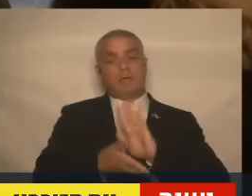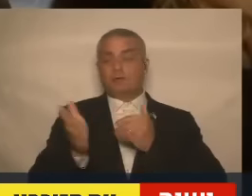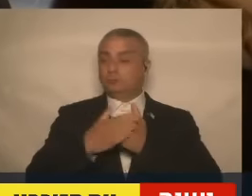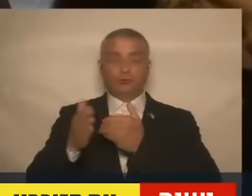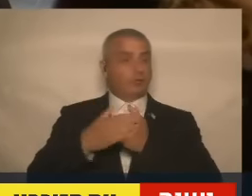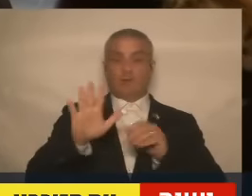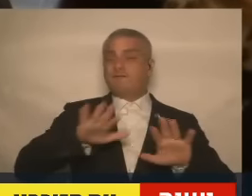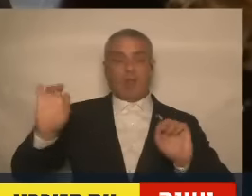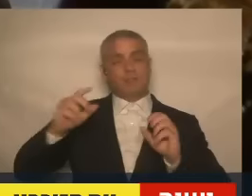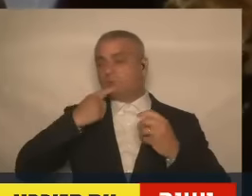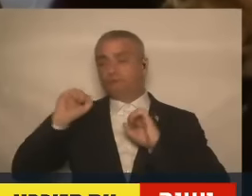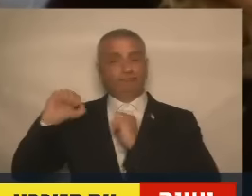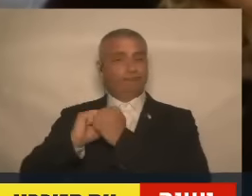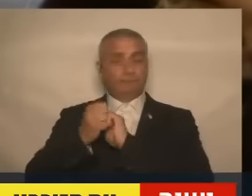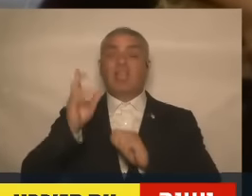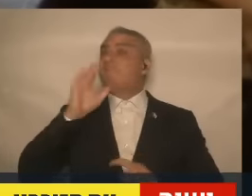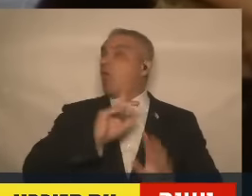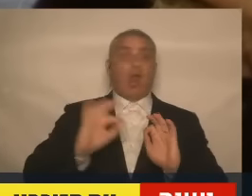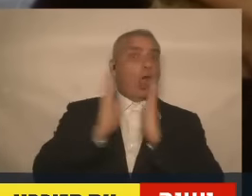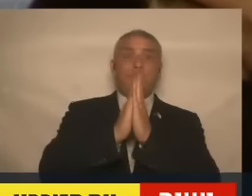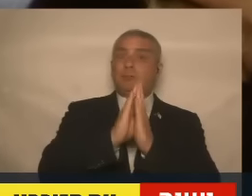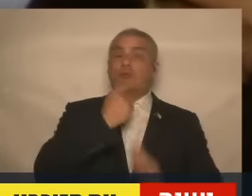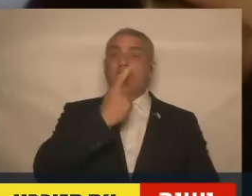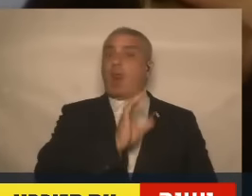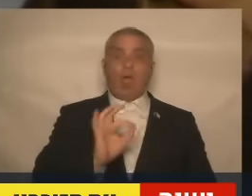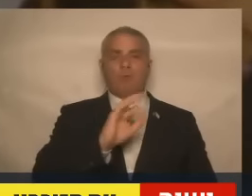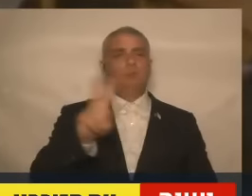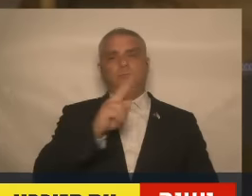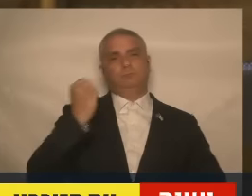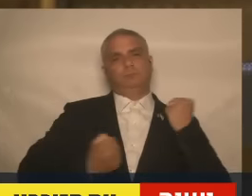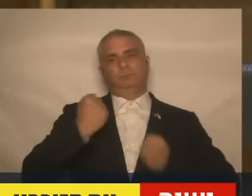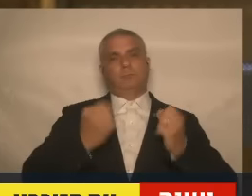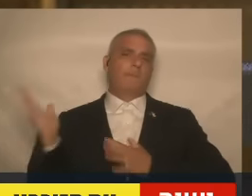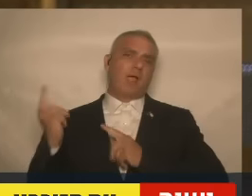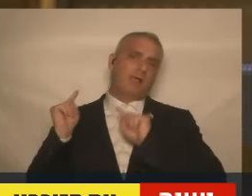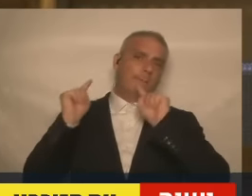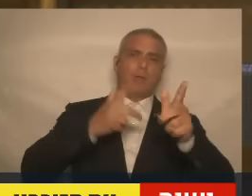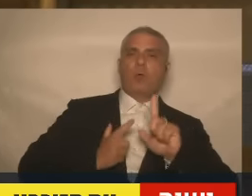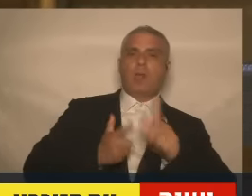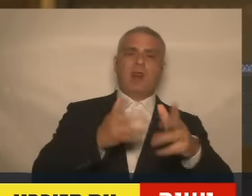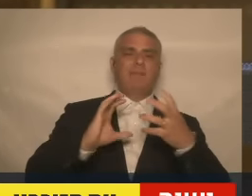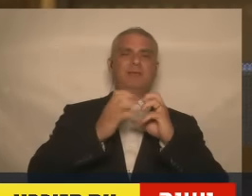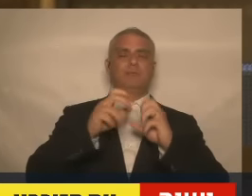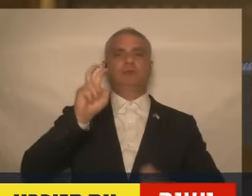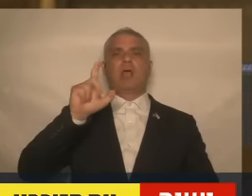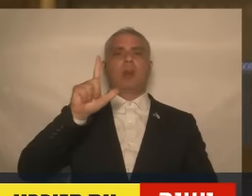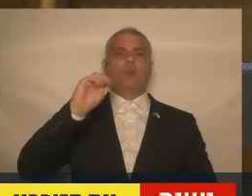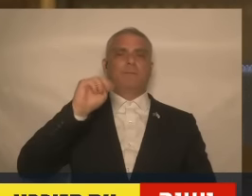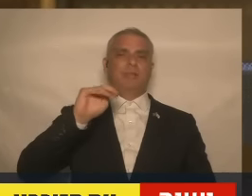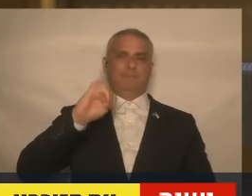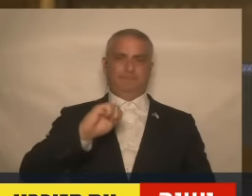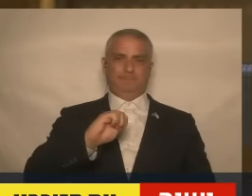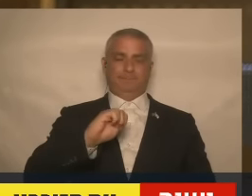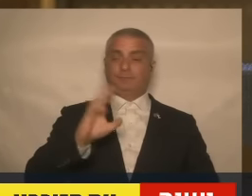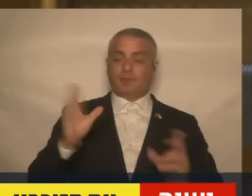נשותיהם וילדיהם, ולמרות שאיש לא ביקש מהם, מיהרו להגיע ולהילחם בקיבוץ אלומים.